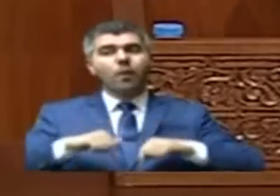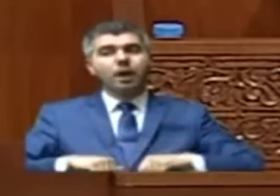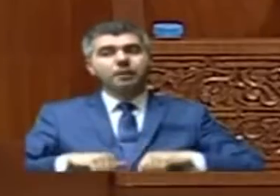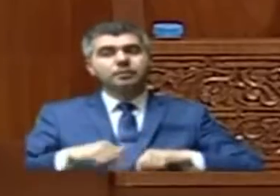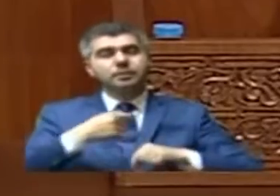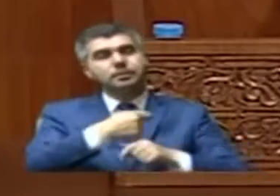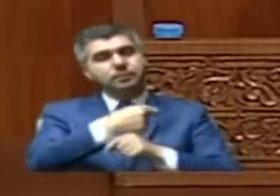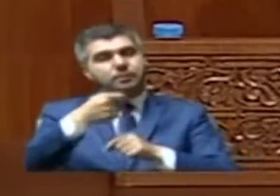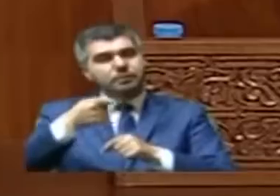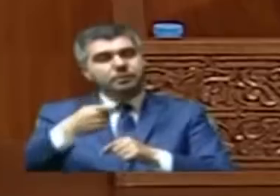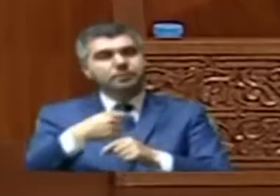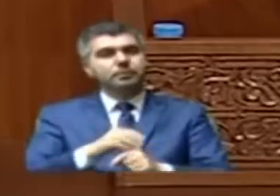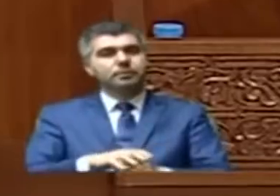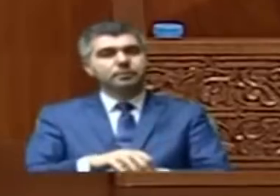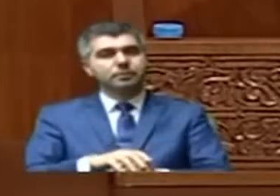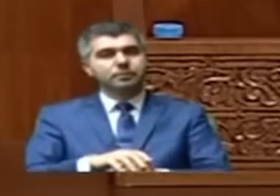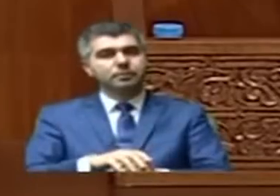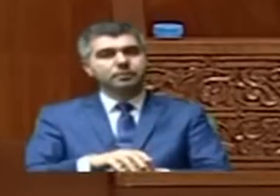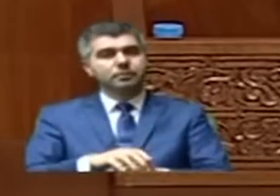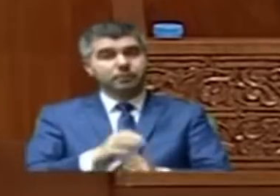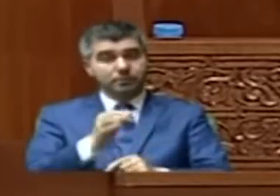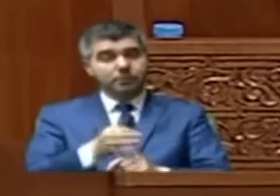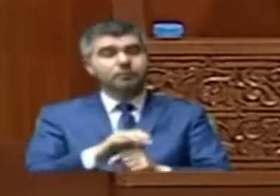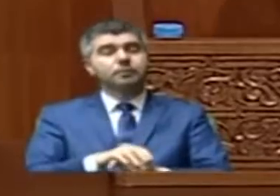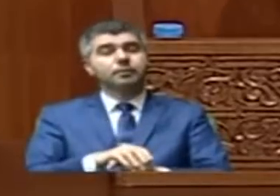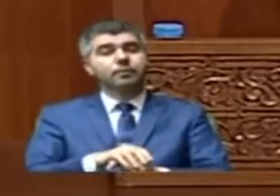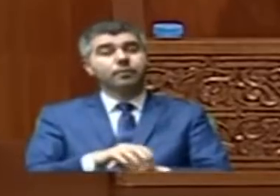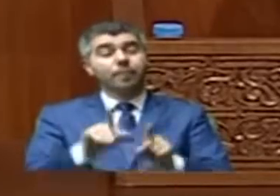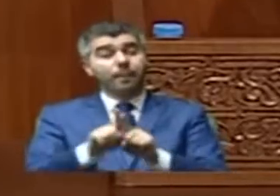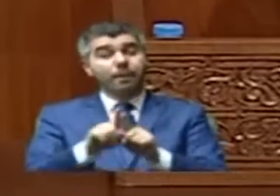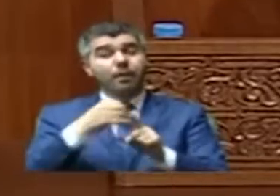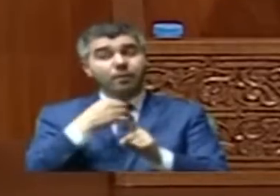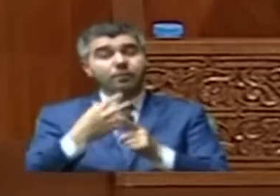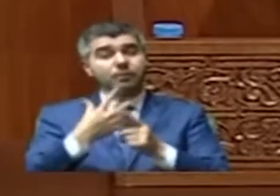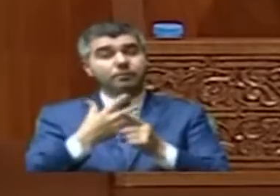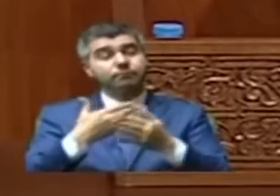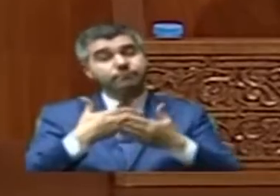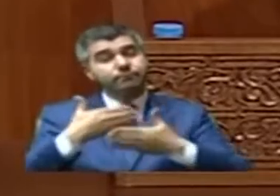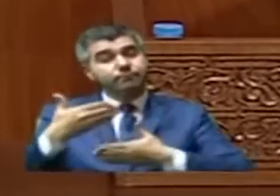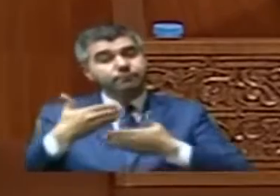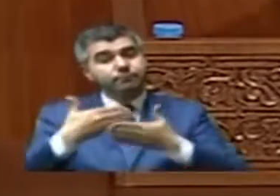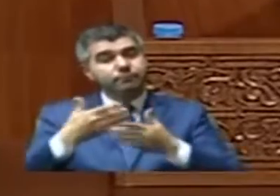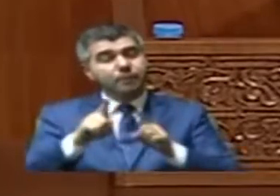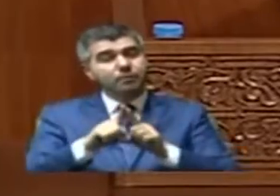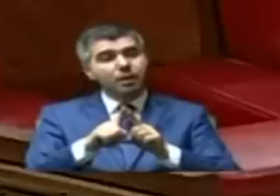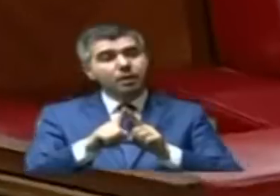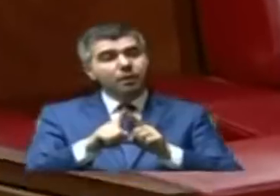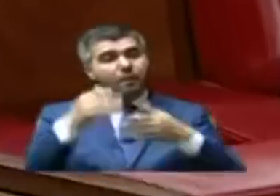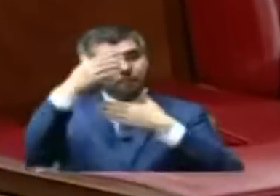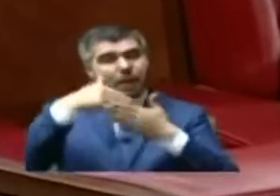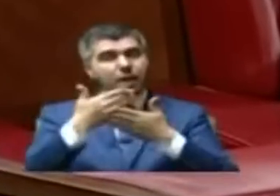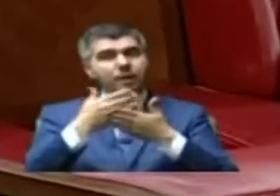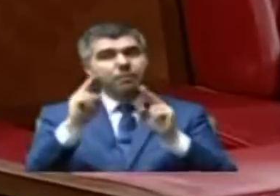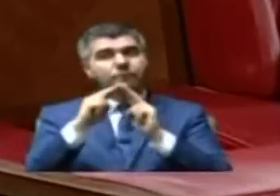القطاع باش يشوفوا. ولكن أنا بغيت نشير واحد القضية. أولا راه عندي واحد العلاقة شخصية خاصة مع هاد مغاربة العالم. أنا